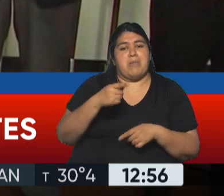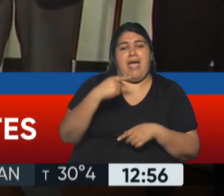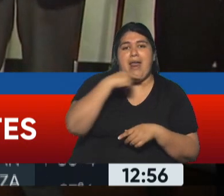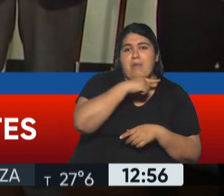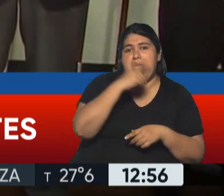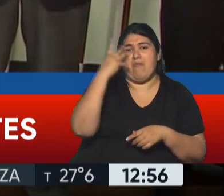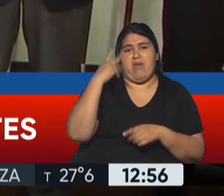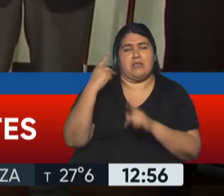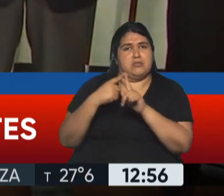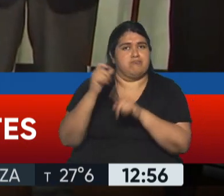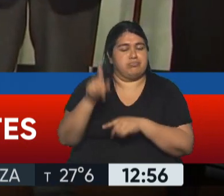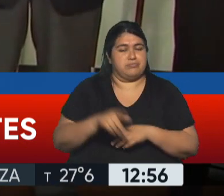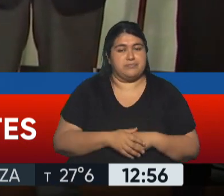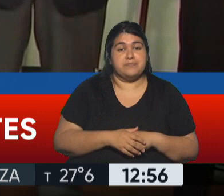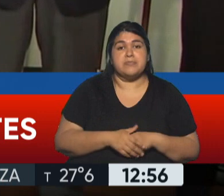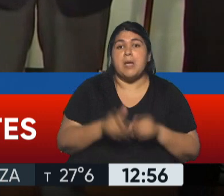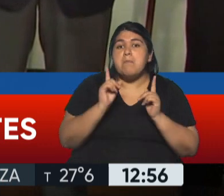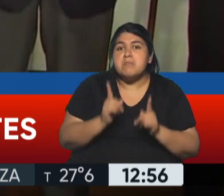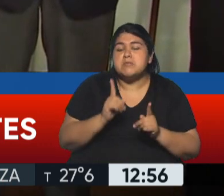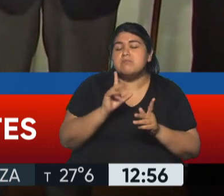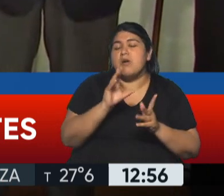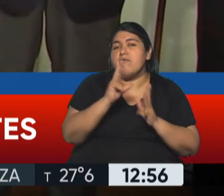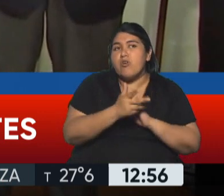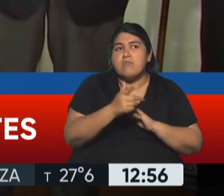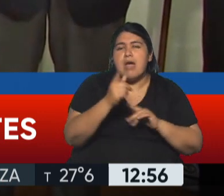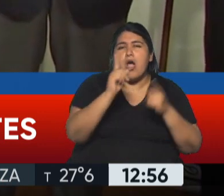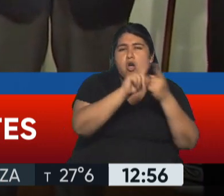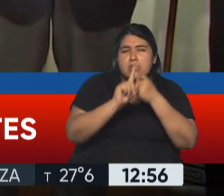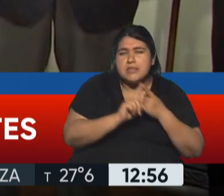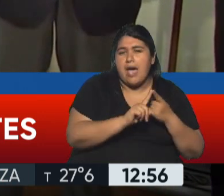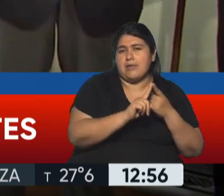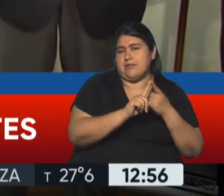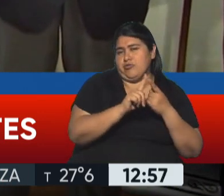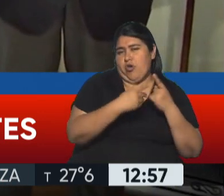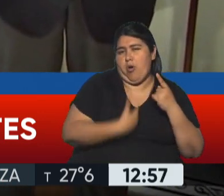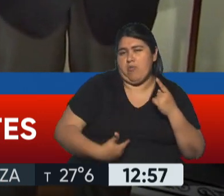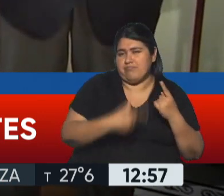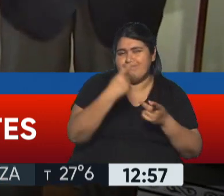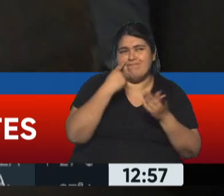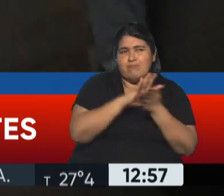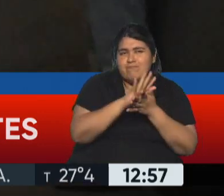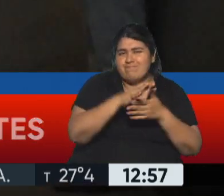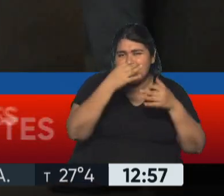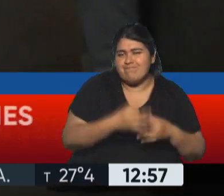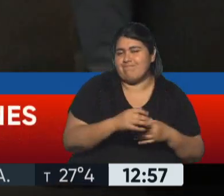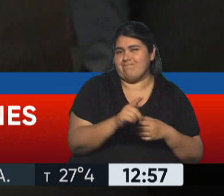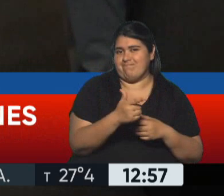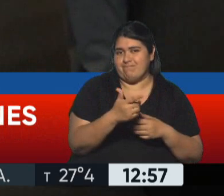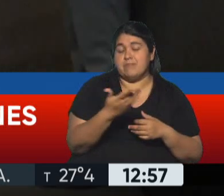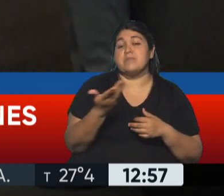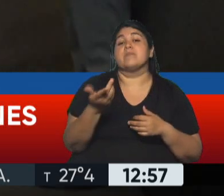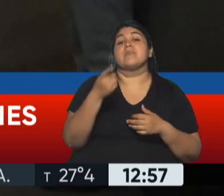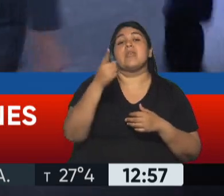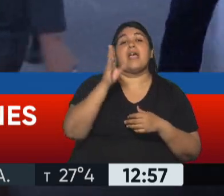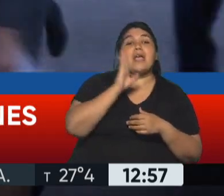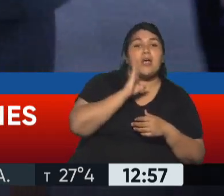Францию. Al mismo tiempo que se producen estos contactos diplomáticos sin resultados concretos, la Unión Europea y